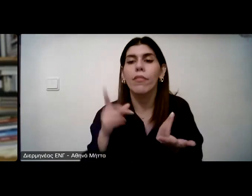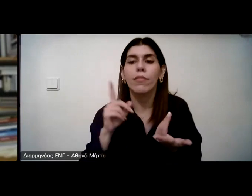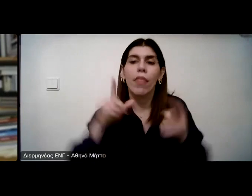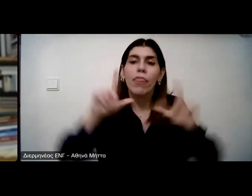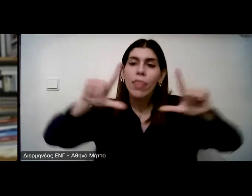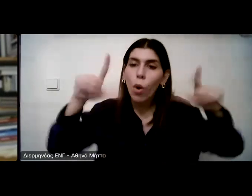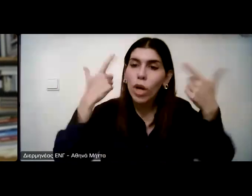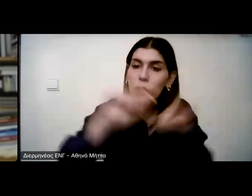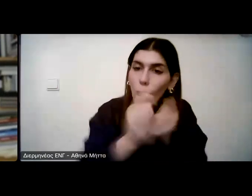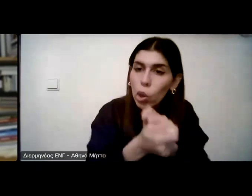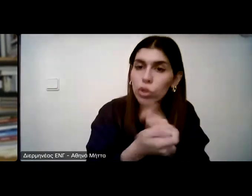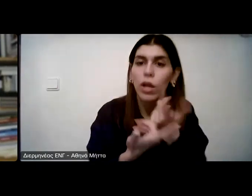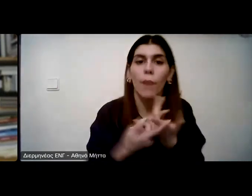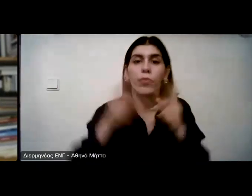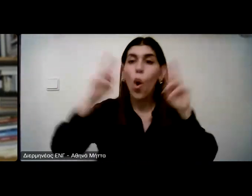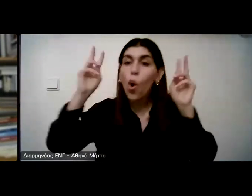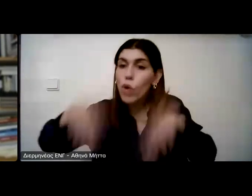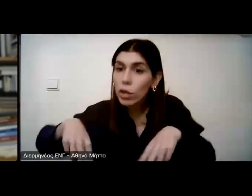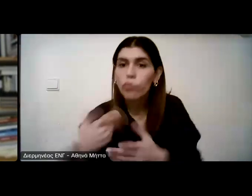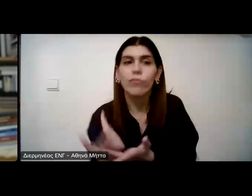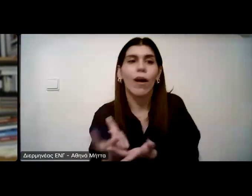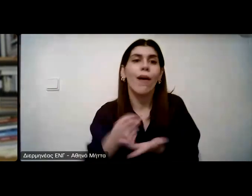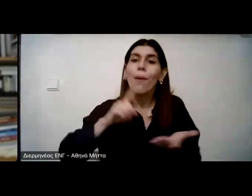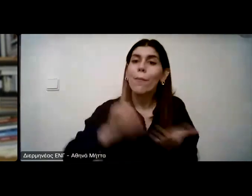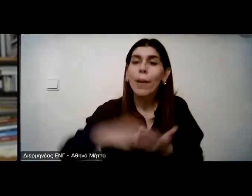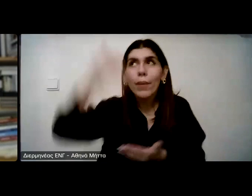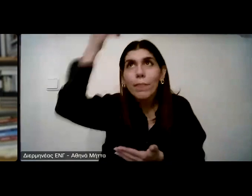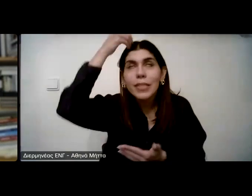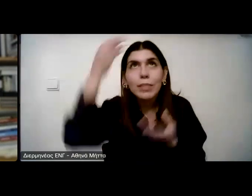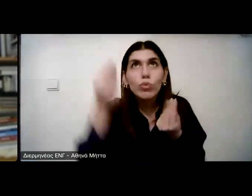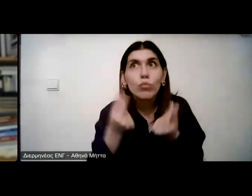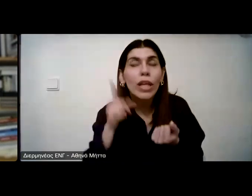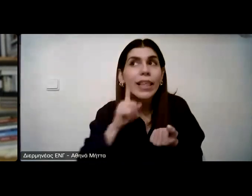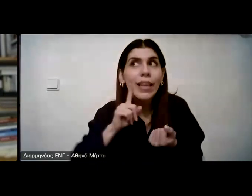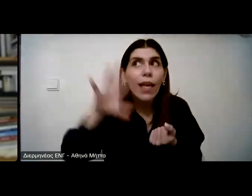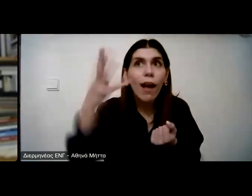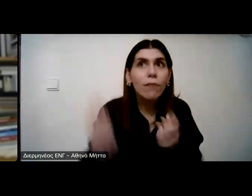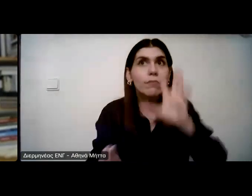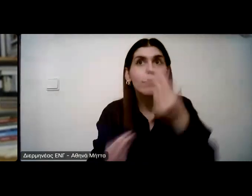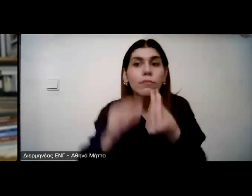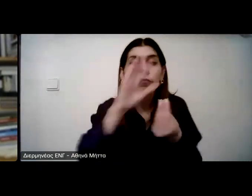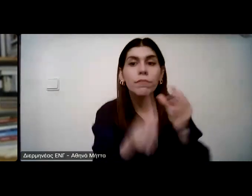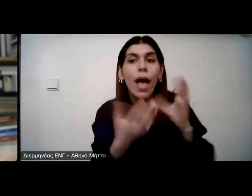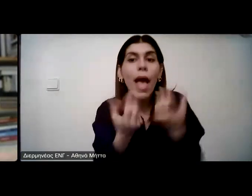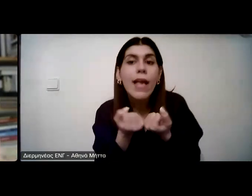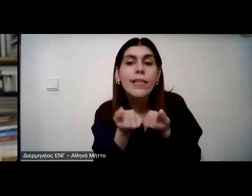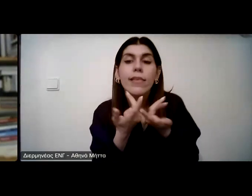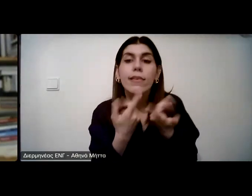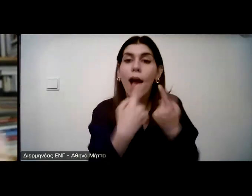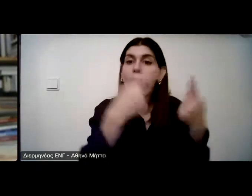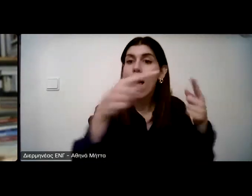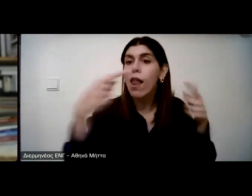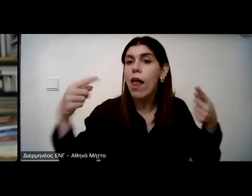τις πολλαπλές ορατότητες των γυναικών. Και με την ευκαιρία, ένα τελευταίο σχόλιο για να μην ξαναπάρω το λόγο, ακούστηκαν όροι